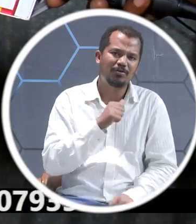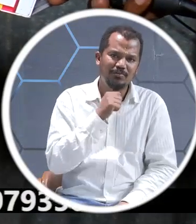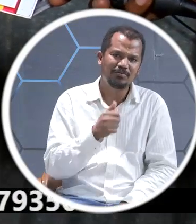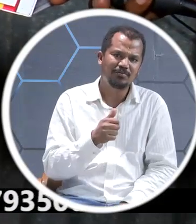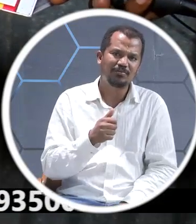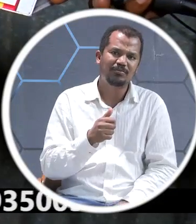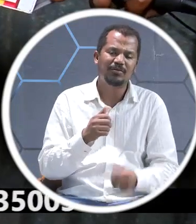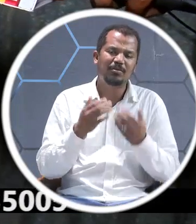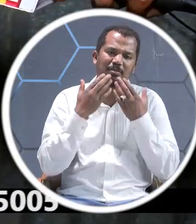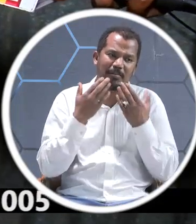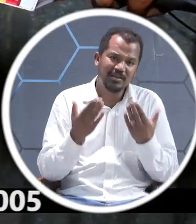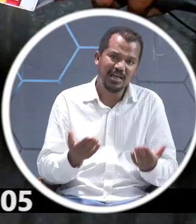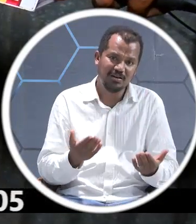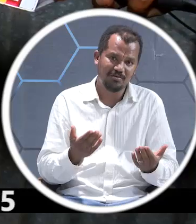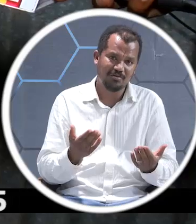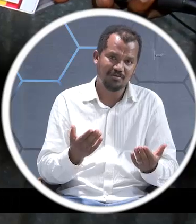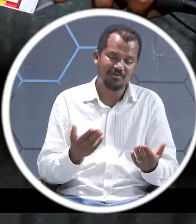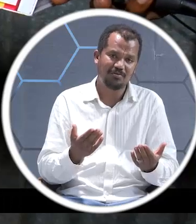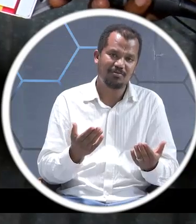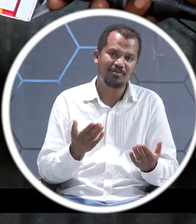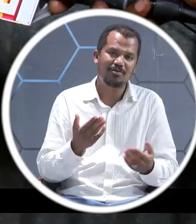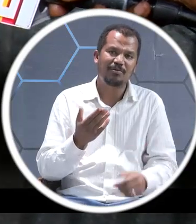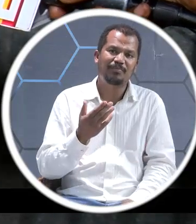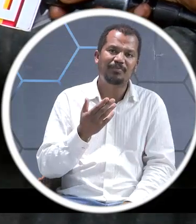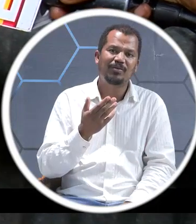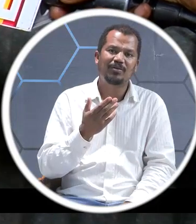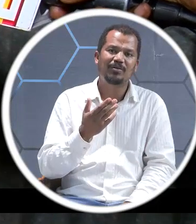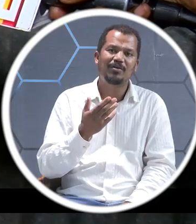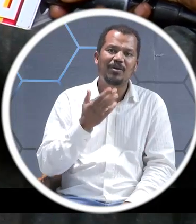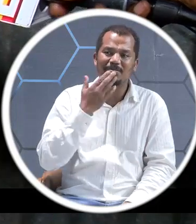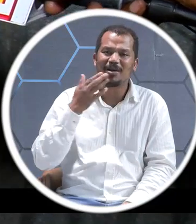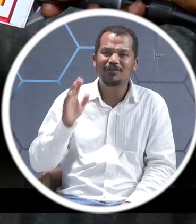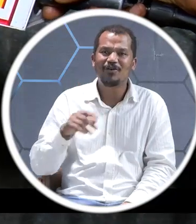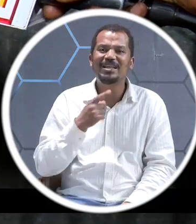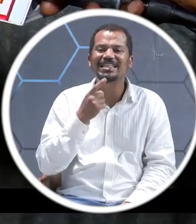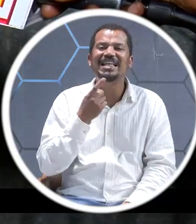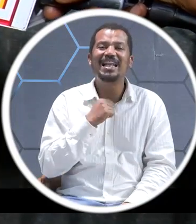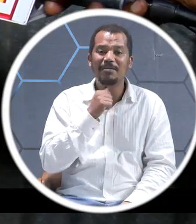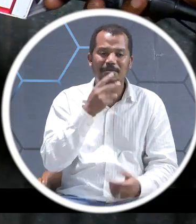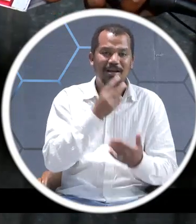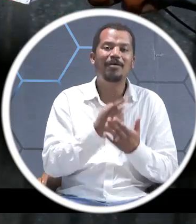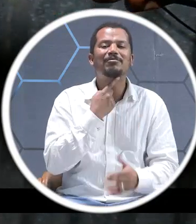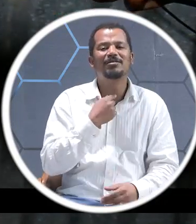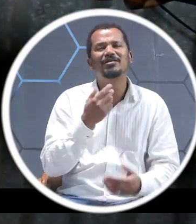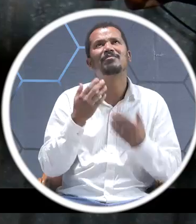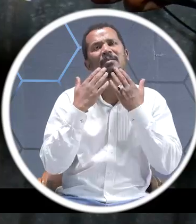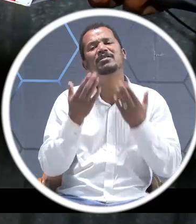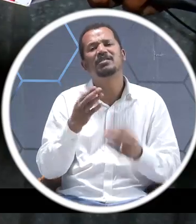یاو نامسکن گی متون خاله مسکن ملک مسلمایی کی یاو مسکن.